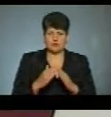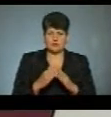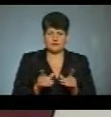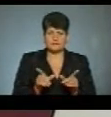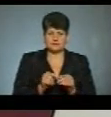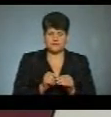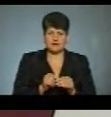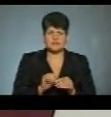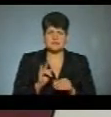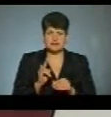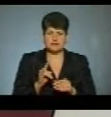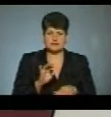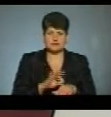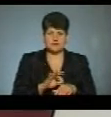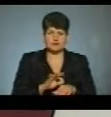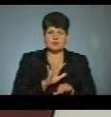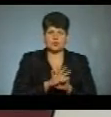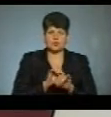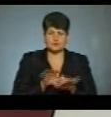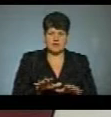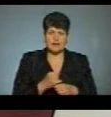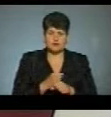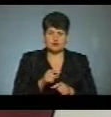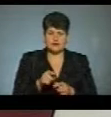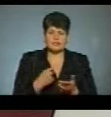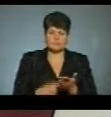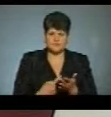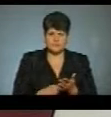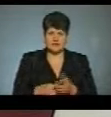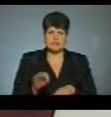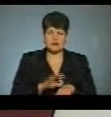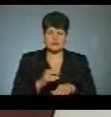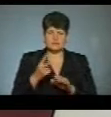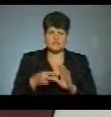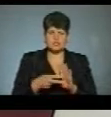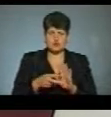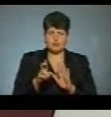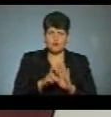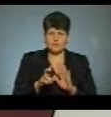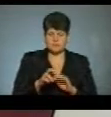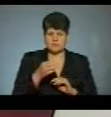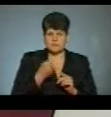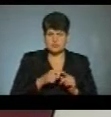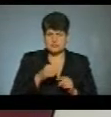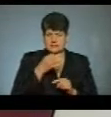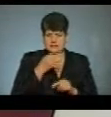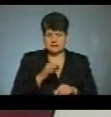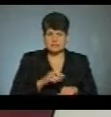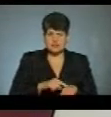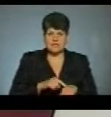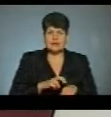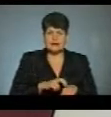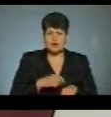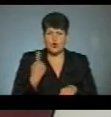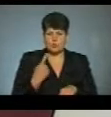дитиною, яка захворіла на COVID-19. Лабораторно у неї підтвердили діагноз 27 березня. Про це повідомив лікар-епідеміолог обласного